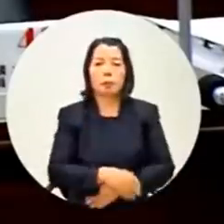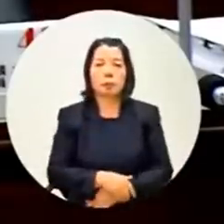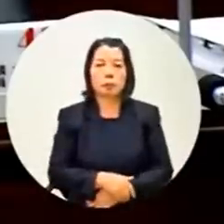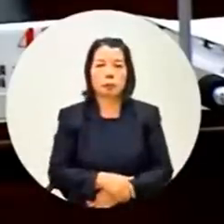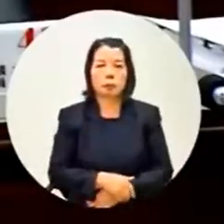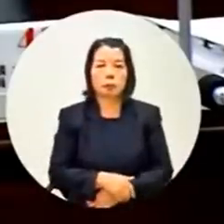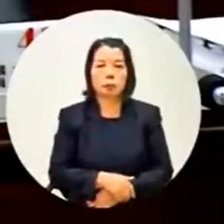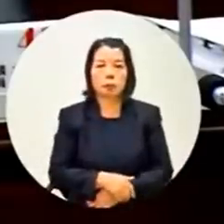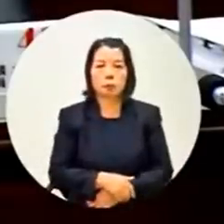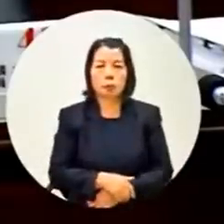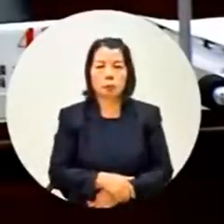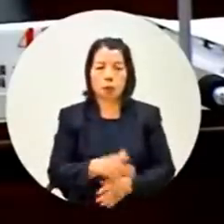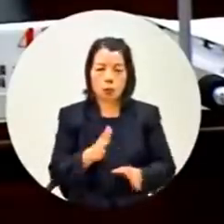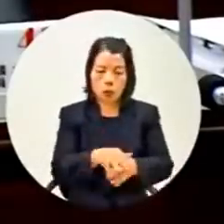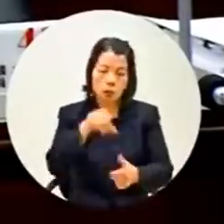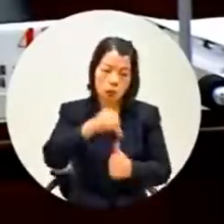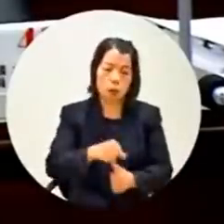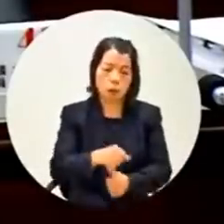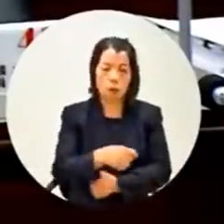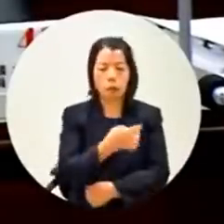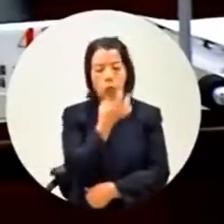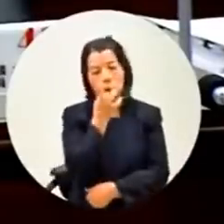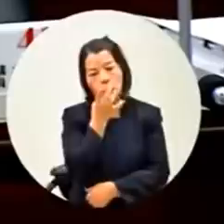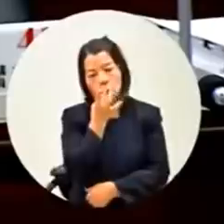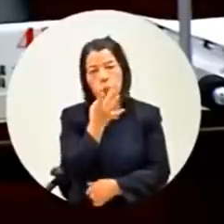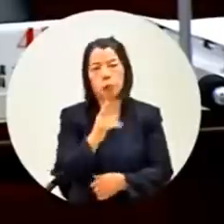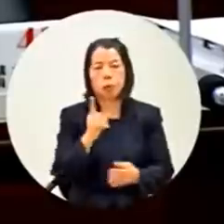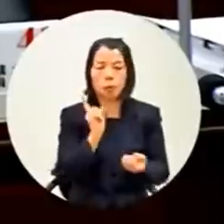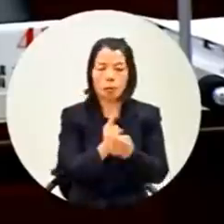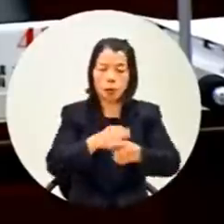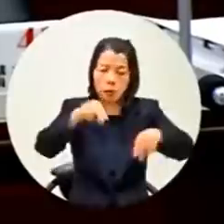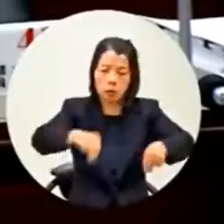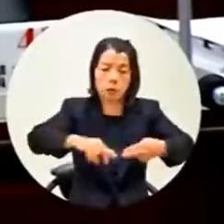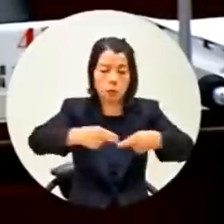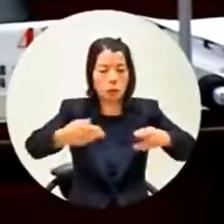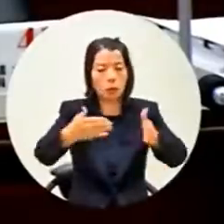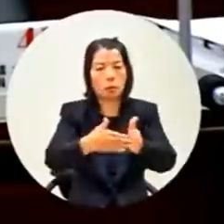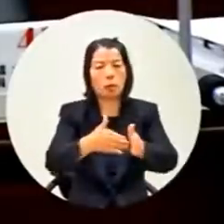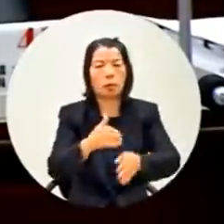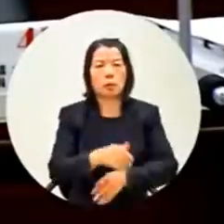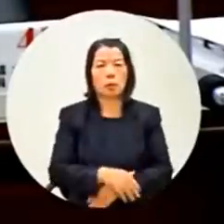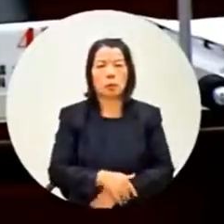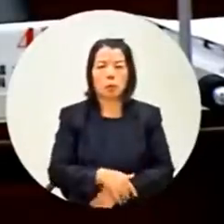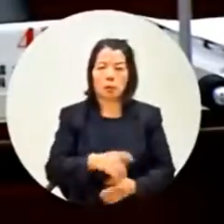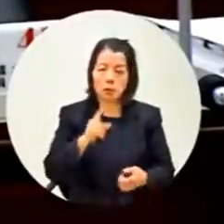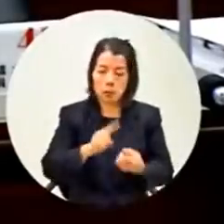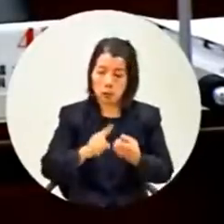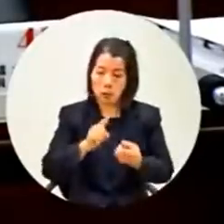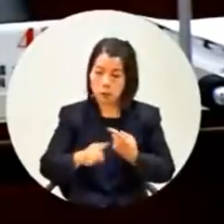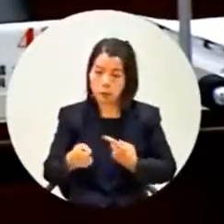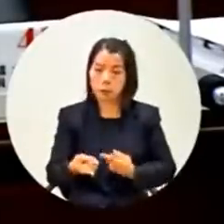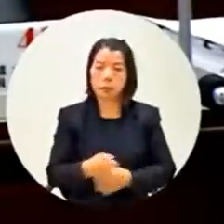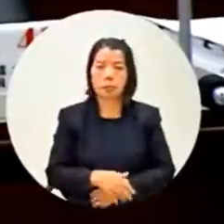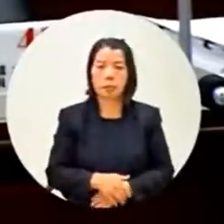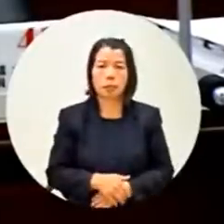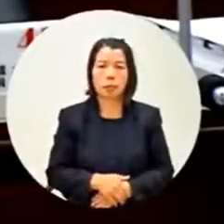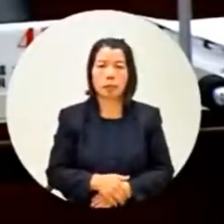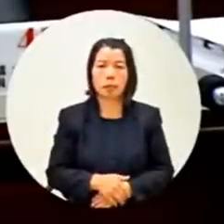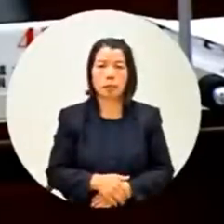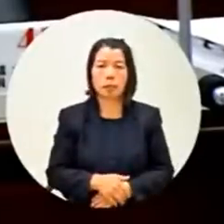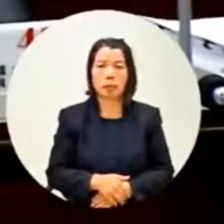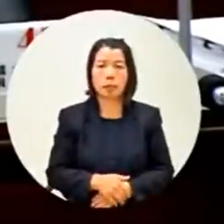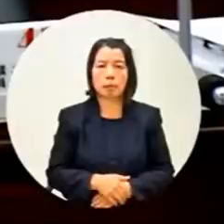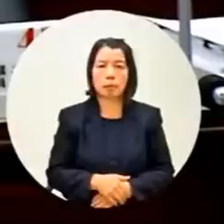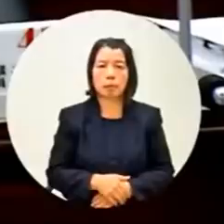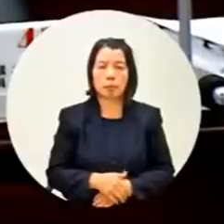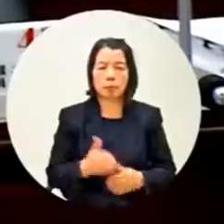叫做呢这个处罚未遂，所以牵结嘛。局长没有错嘛，来，你回答一下，是不是这样子？ 请